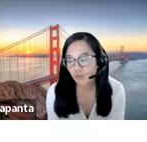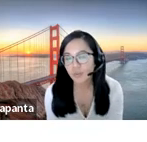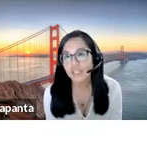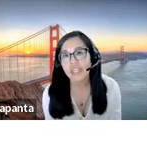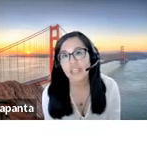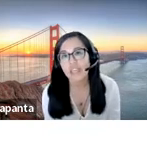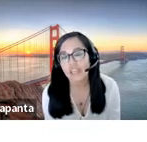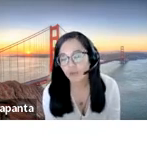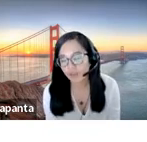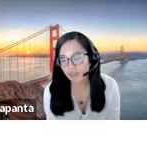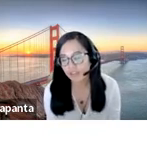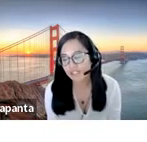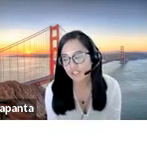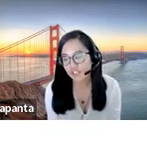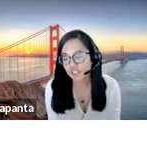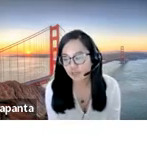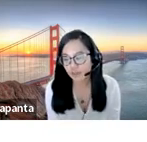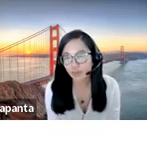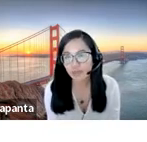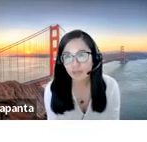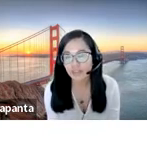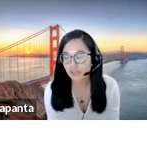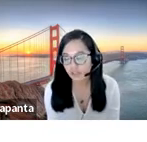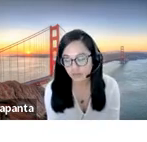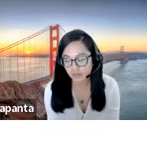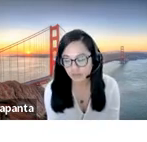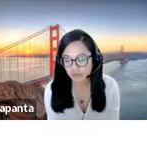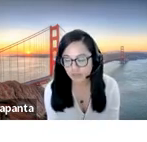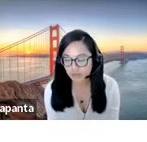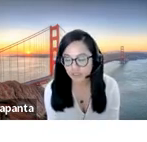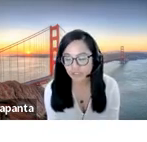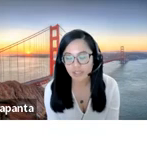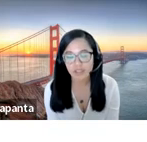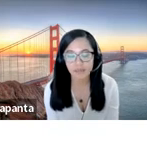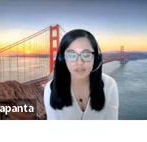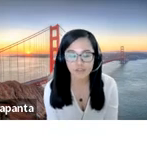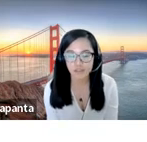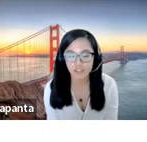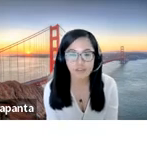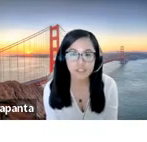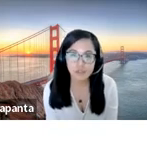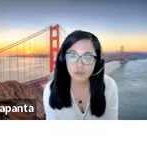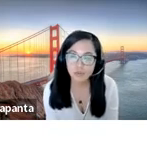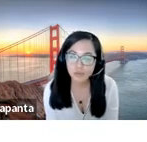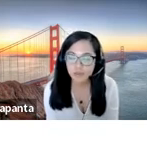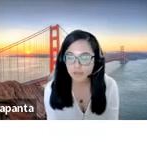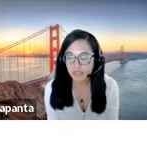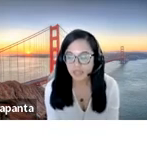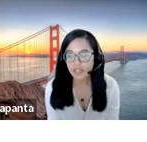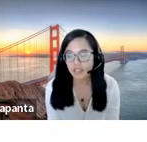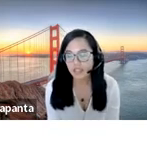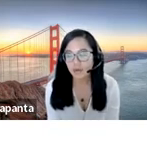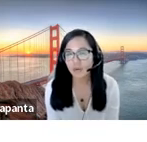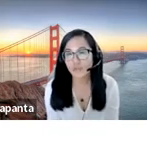are enrolled in a recognized education program that includes homeschooling and alternative high school program